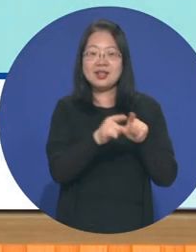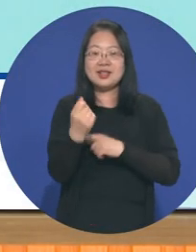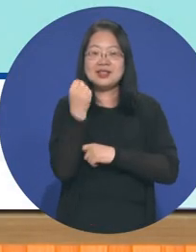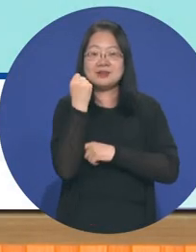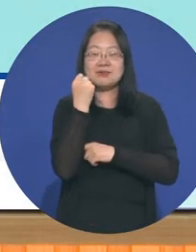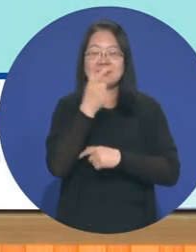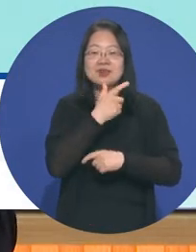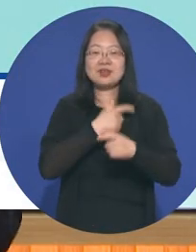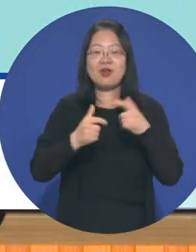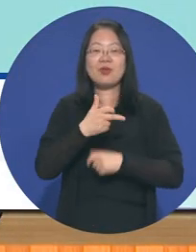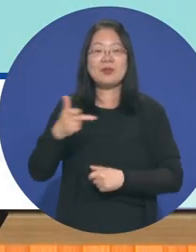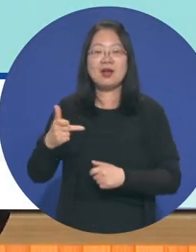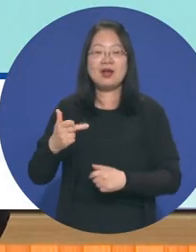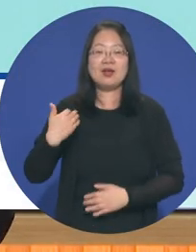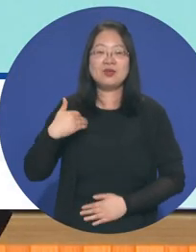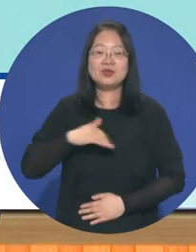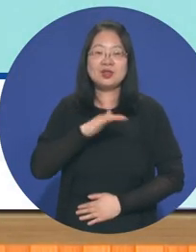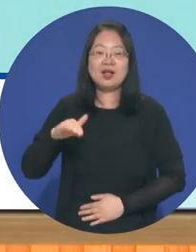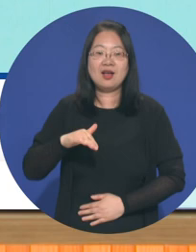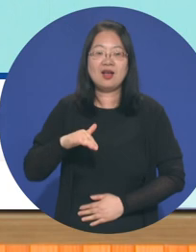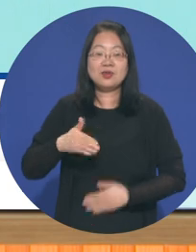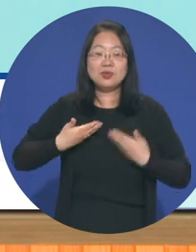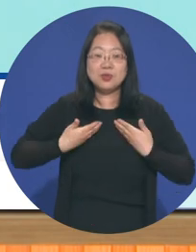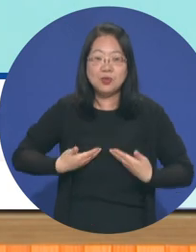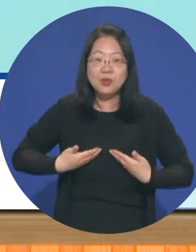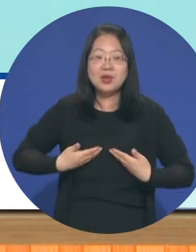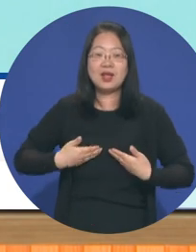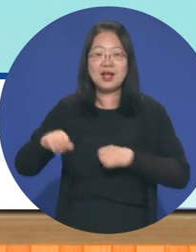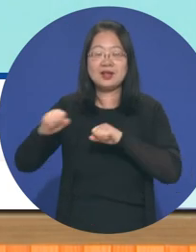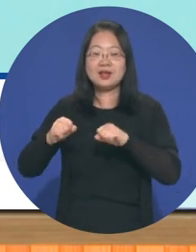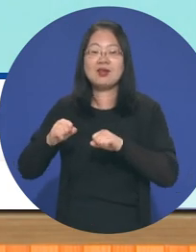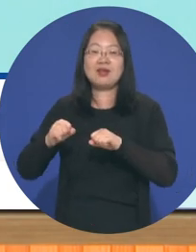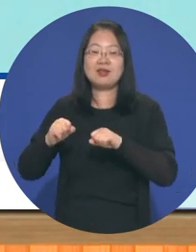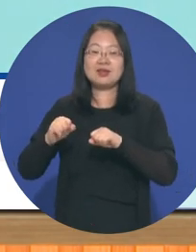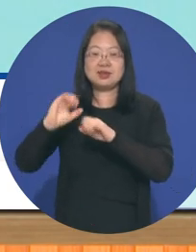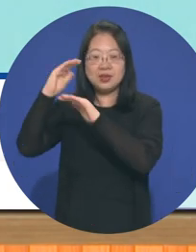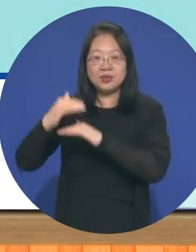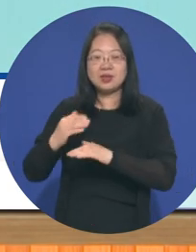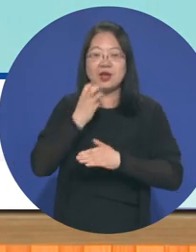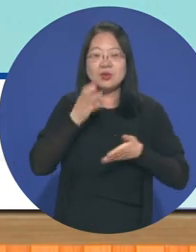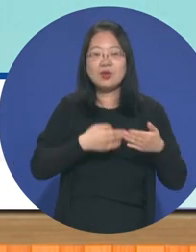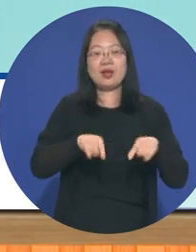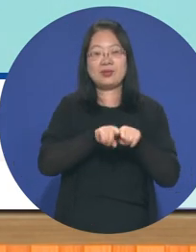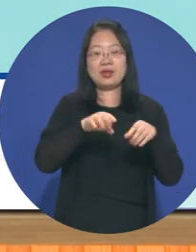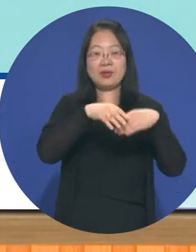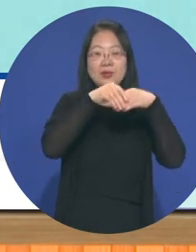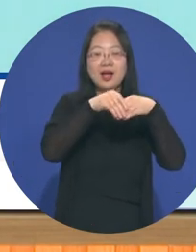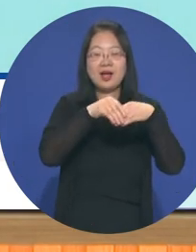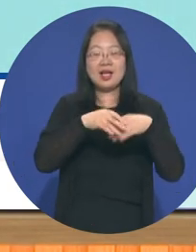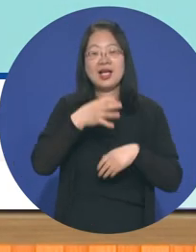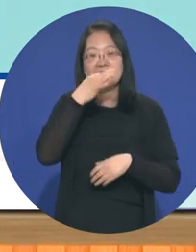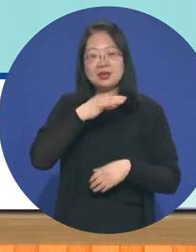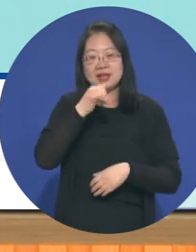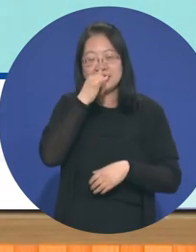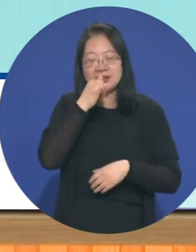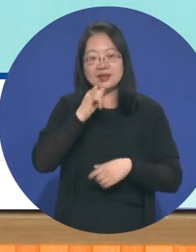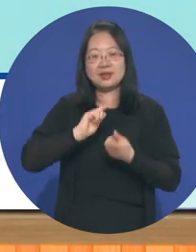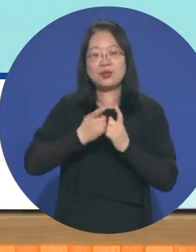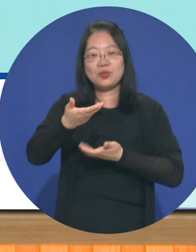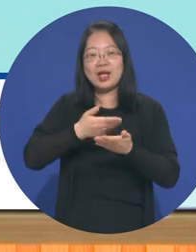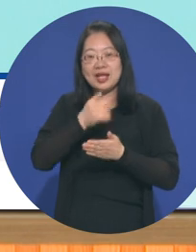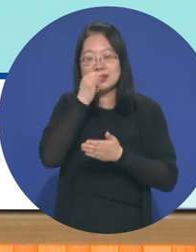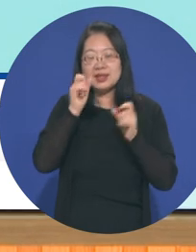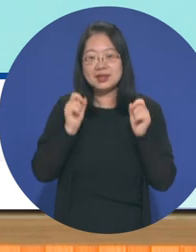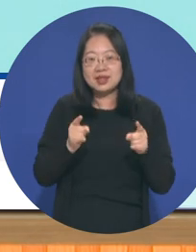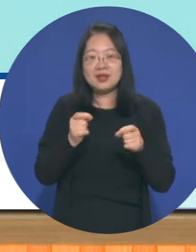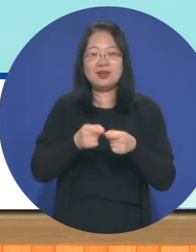크게 퍼질 수 있잖아요. 저희가 조용하게 해오던 이 활동들이 경기도와 같이 손잡고 하면 그렇게 의미 있는 일들을